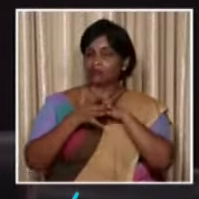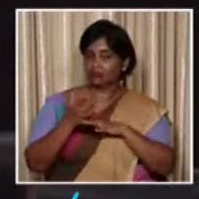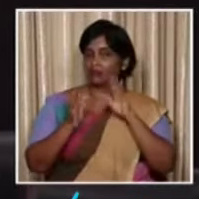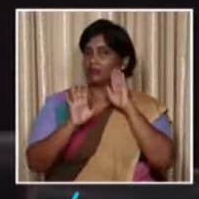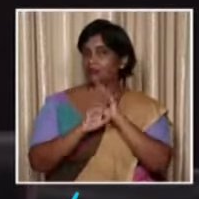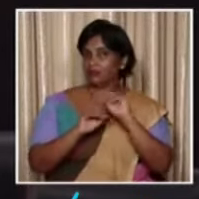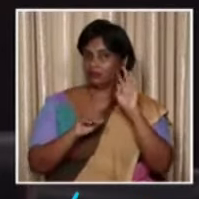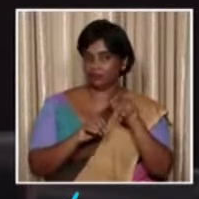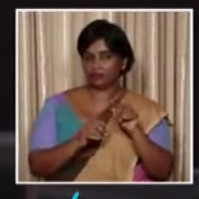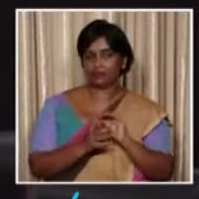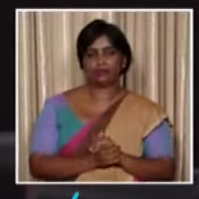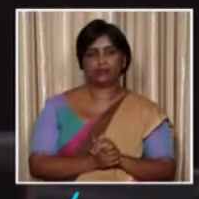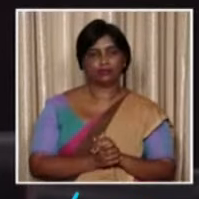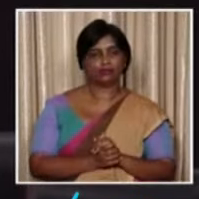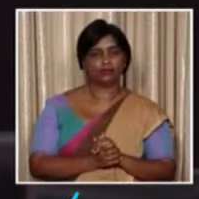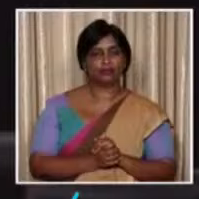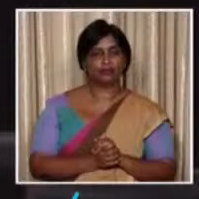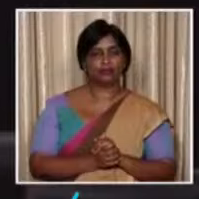कला